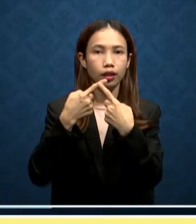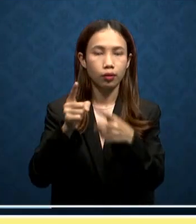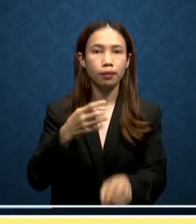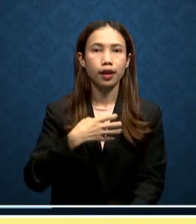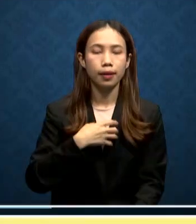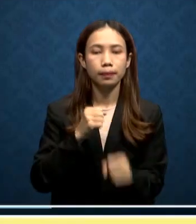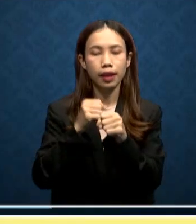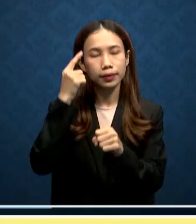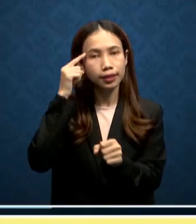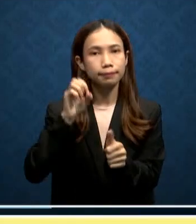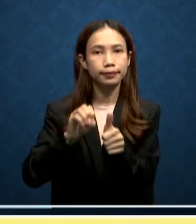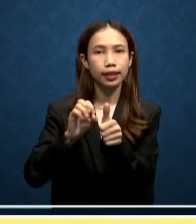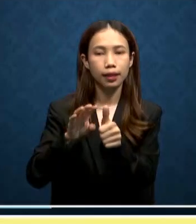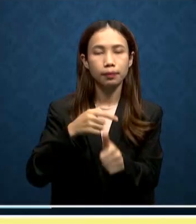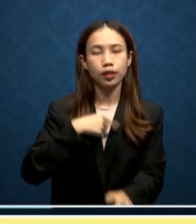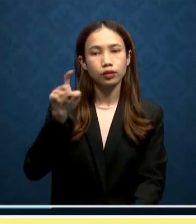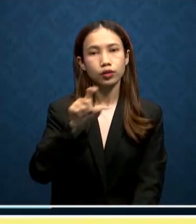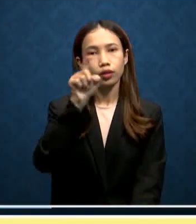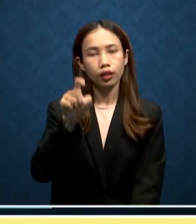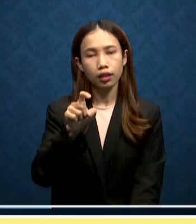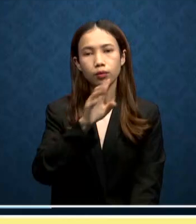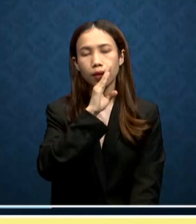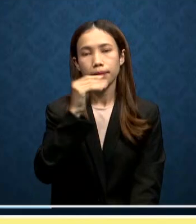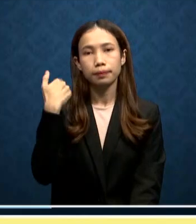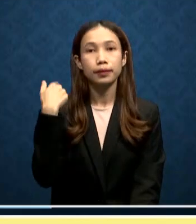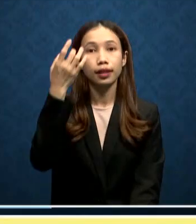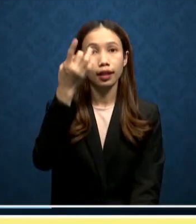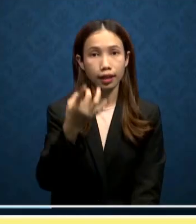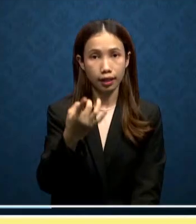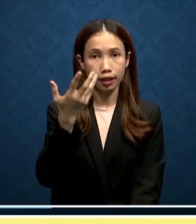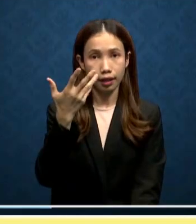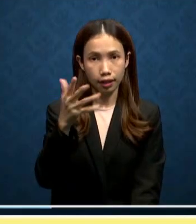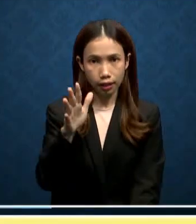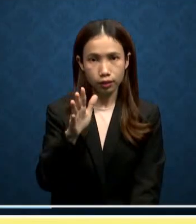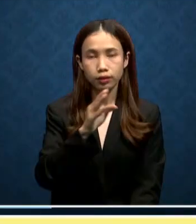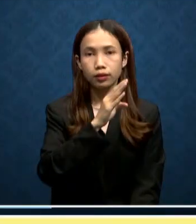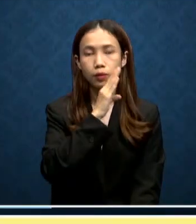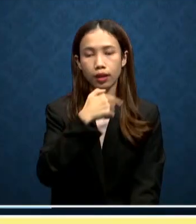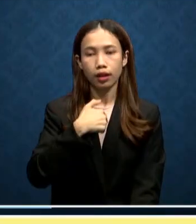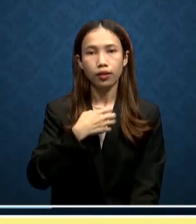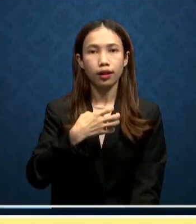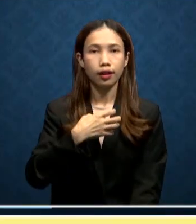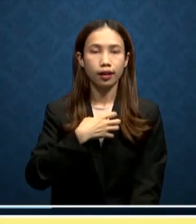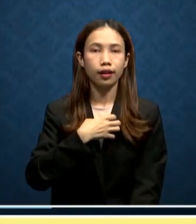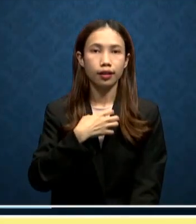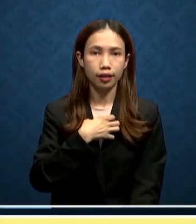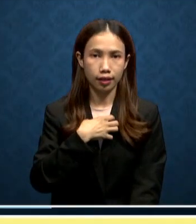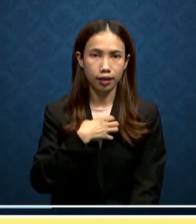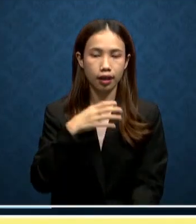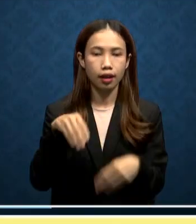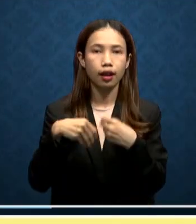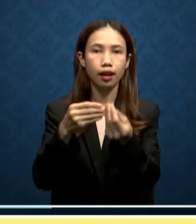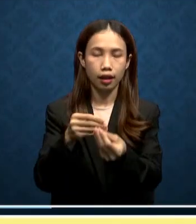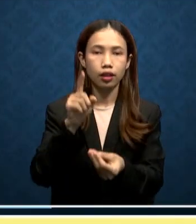ก็พยายามตั้งข้อสังเกตว่ามันมีข้อสังเกตอะไรที่เราอยากจะให้ท่าน